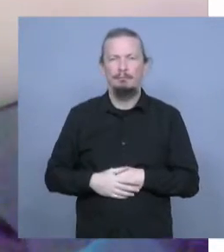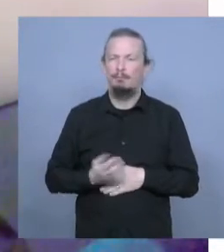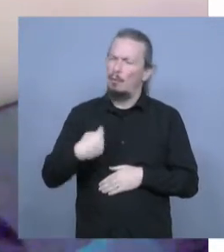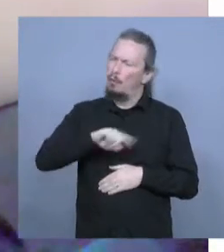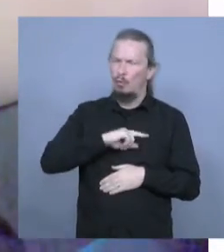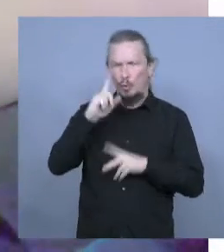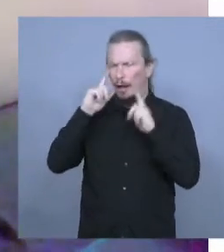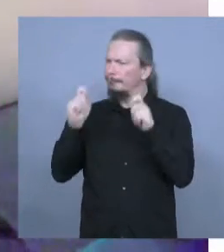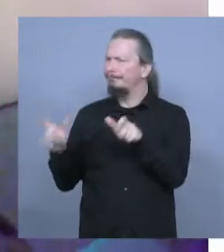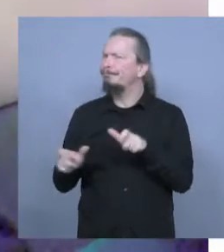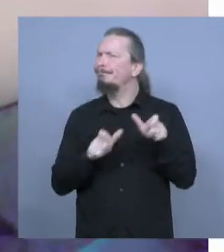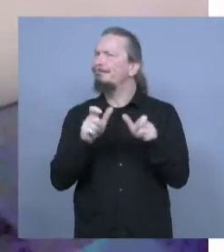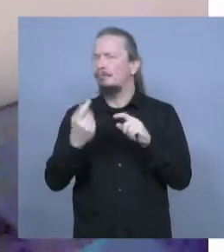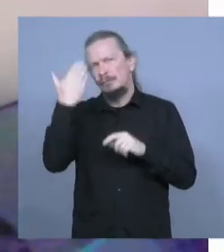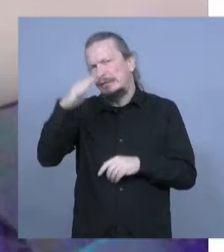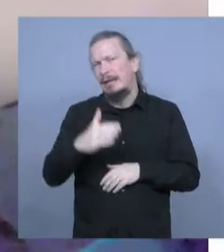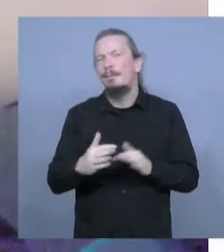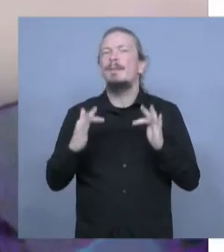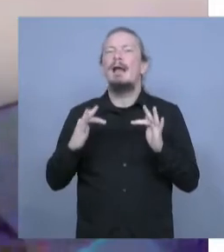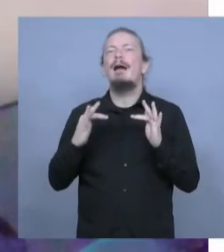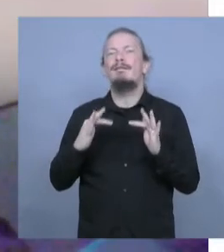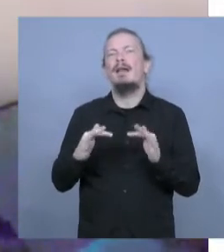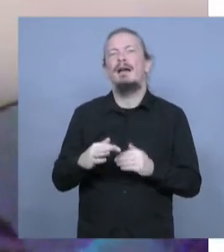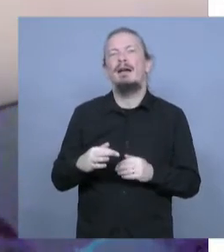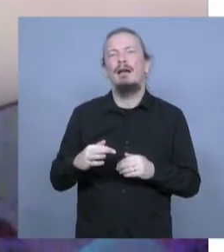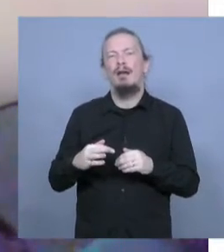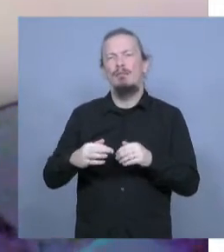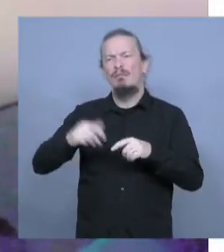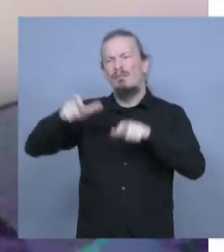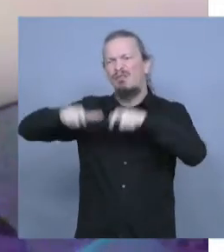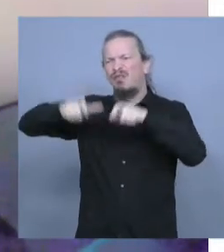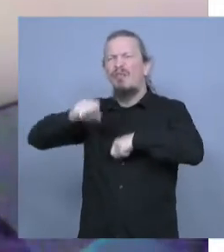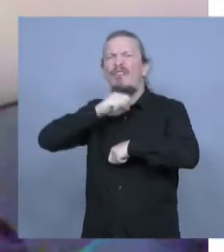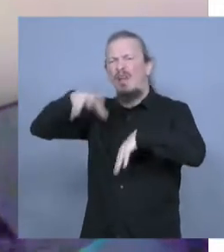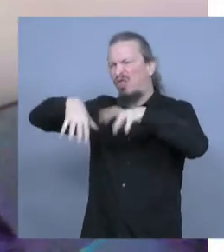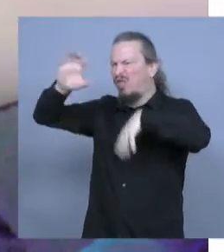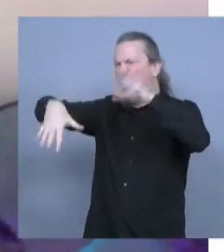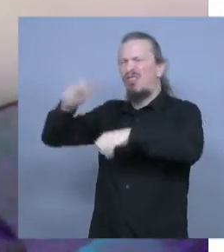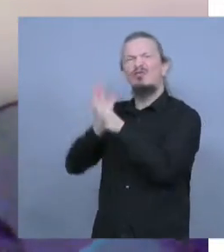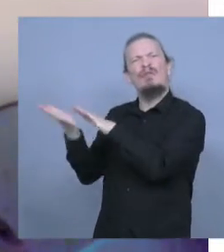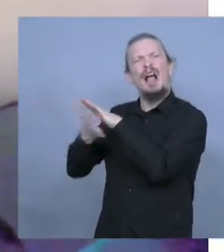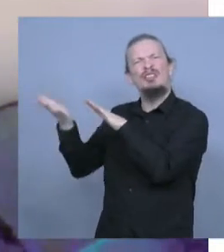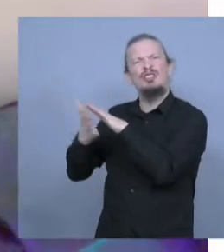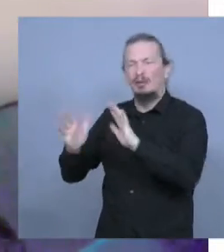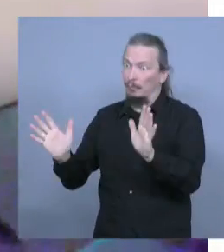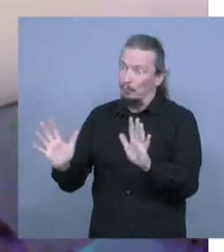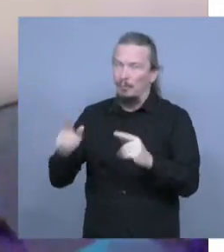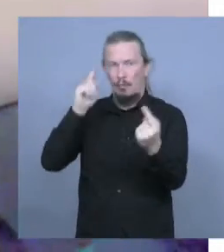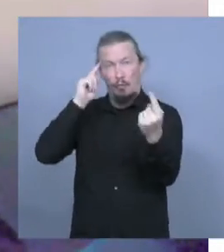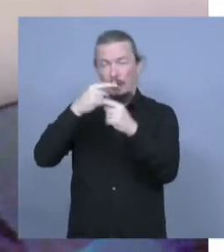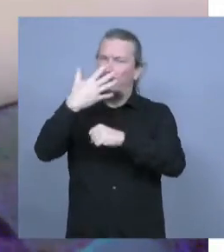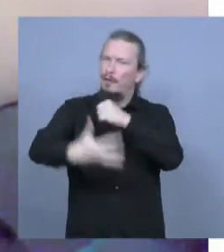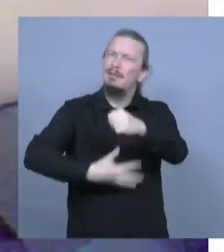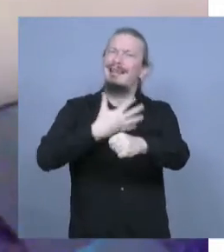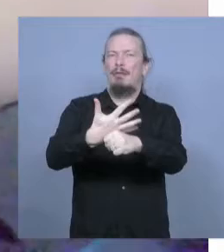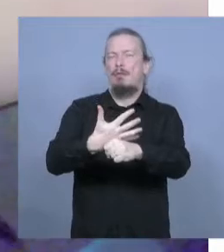particulièrement vigilants, vous le savez, à la question de la résorption des bidonvilles. Nous nous sommes collectivement fixé un objectif à 5 ans et